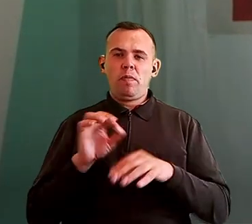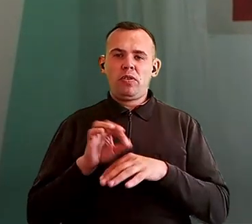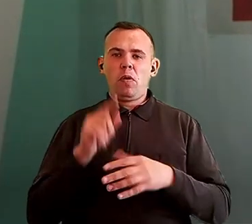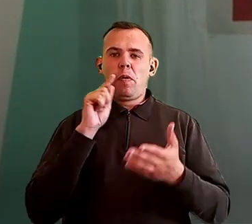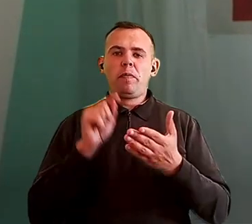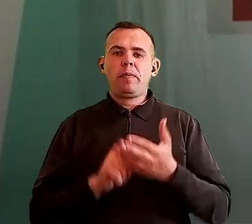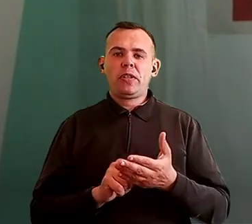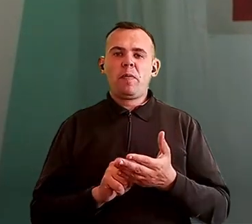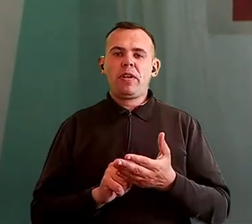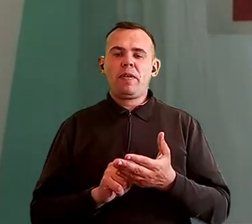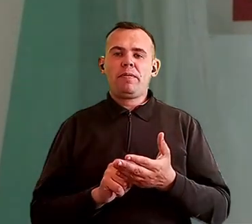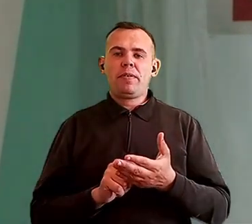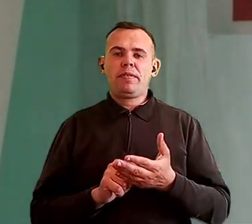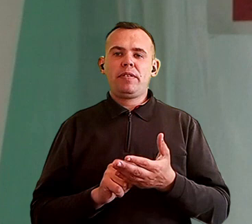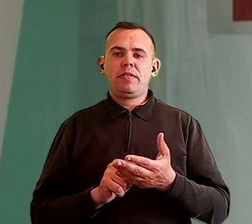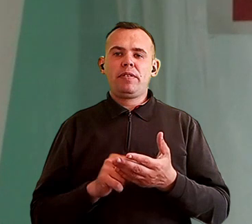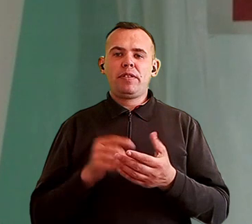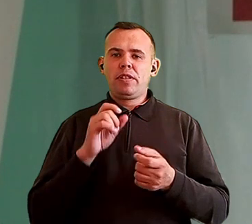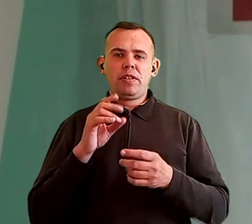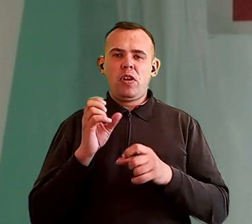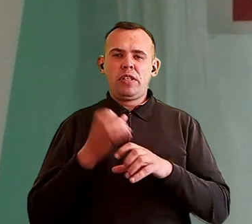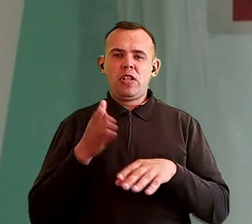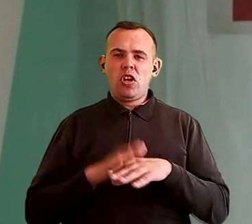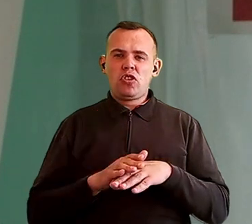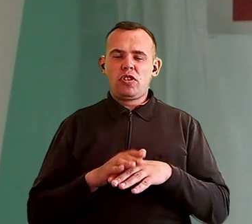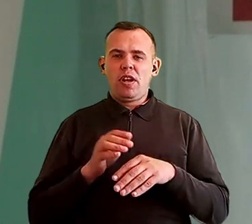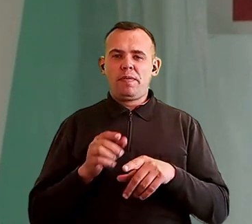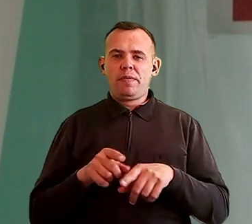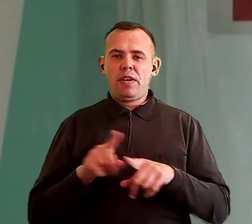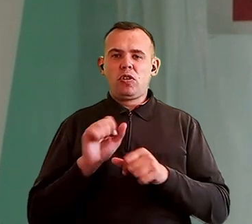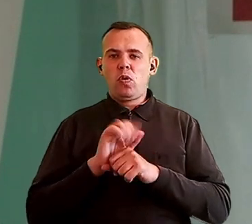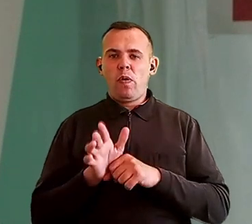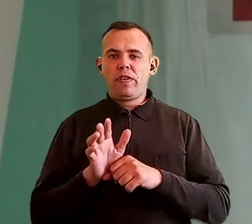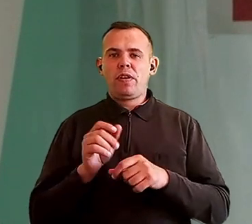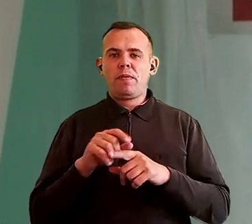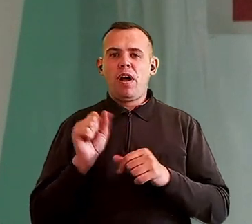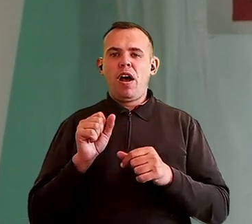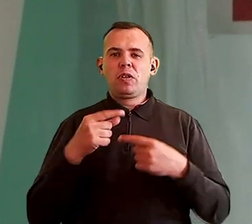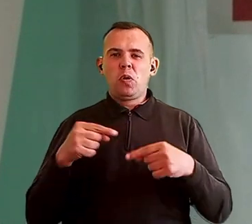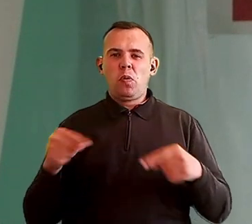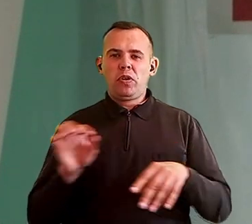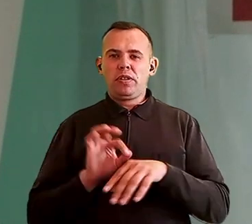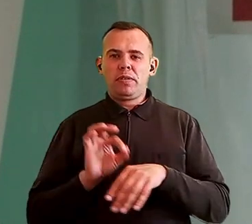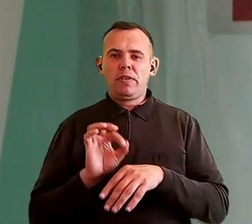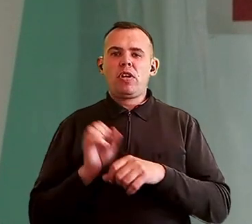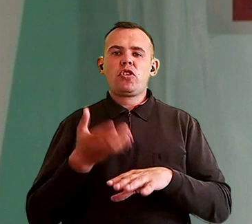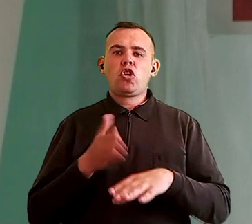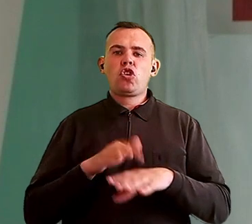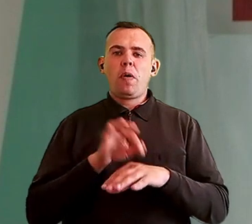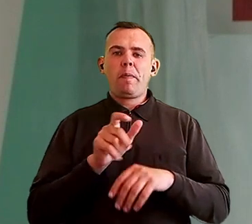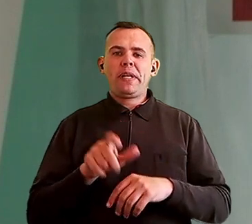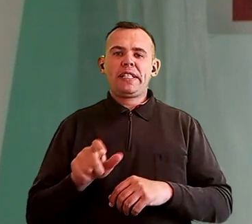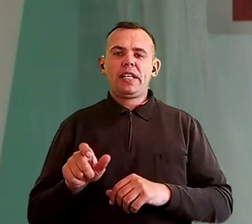потрапляють, їх тяжкість зумовлена не самим ковідом, а супутніми захворюваннями. Тяжких пацієнтів,